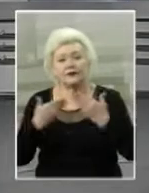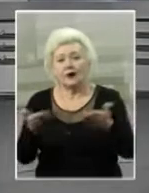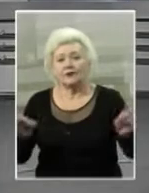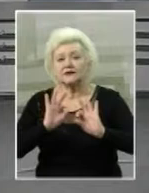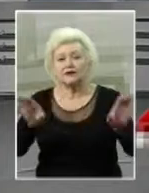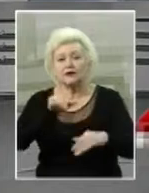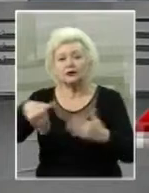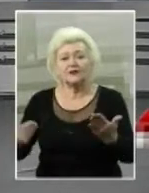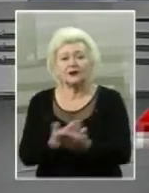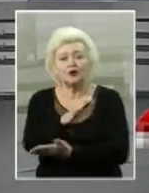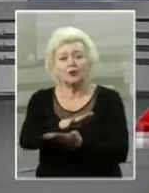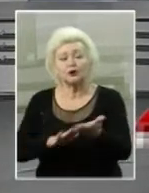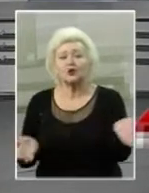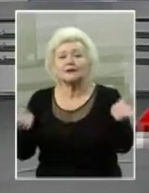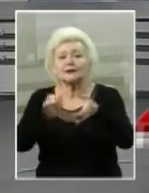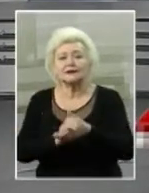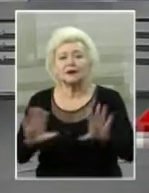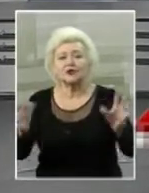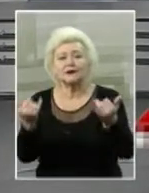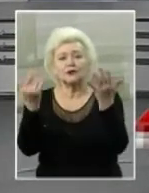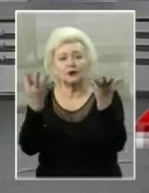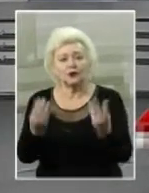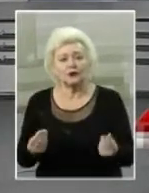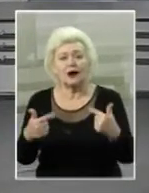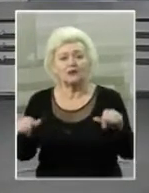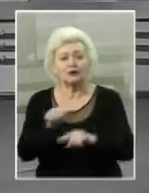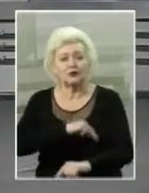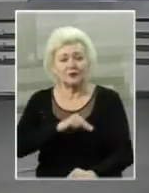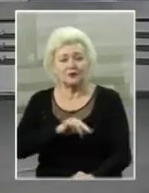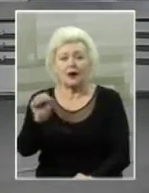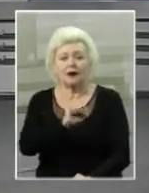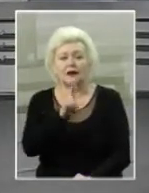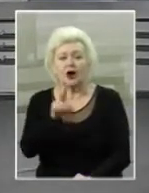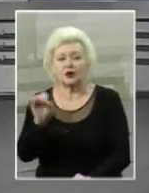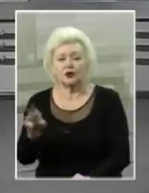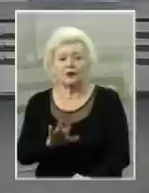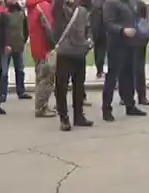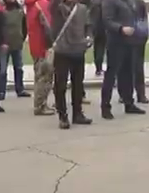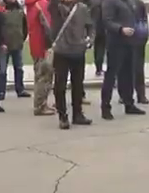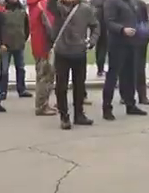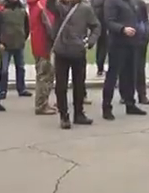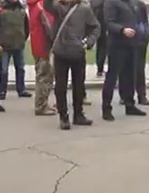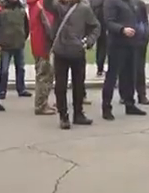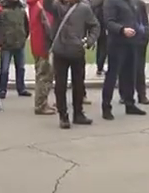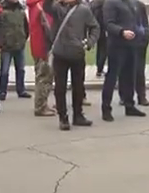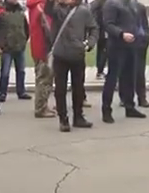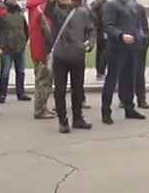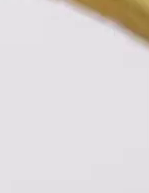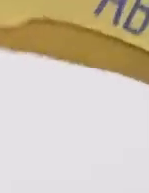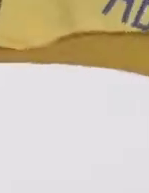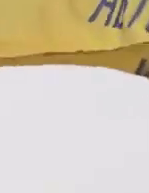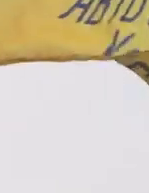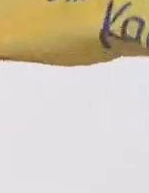Вітаю вас в ефірі «Таврійські новини». Ми продовжуємо знайомити вас з подіями сьогоднішнього дня. В студії працюють Анна Коробова і Валентина Туніна. Сьогодні у Херсоні